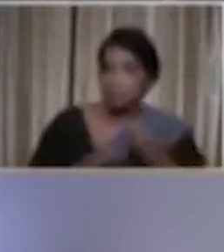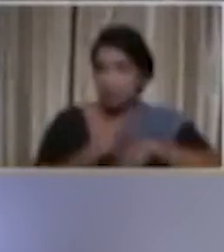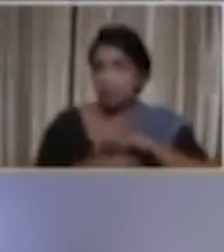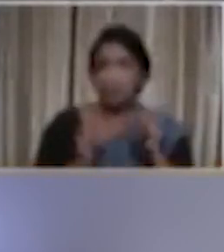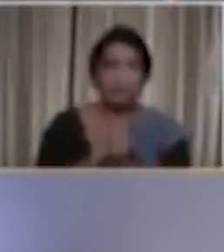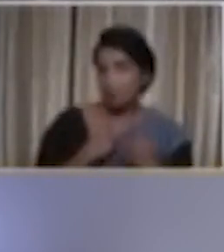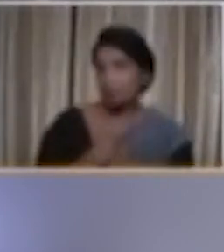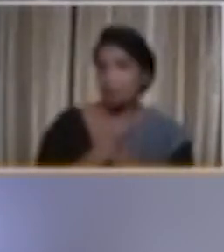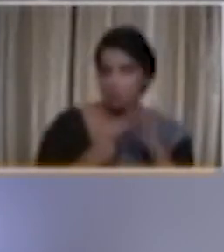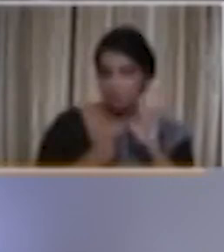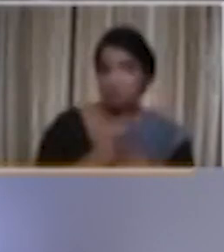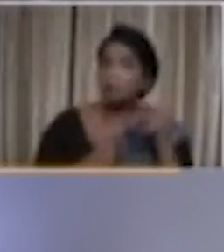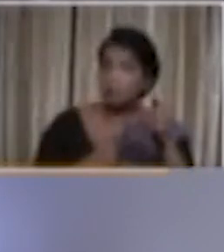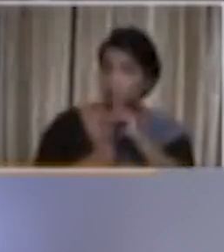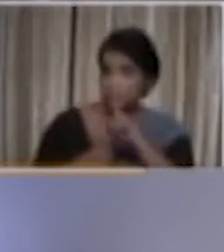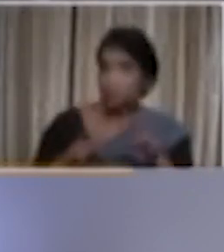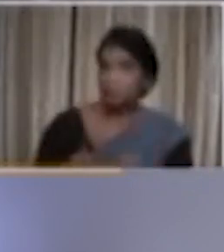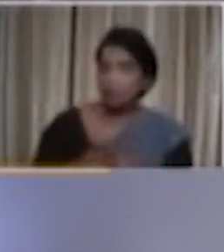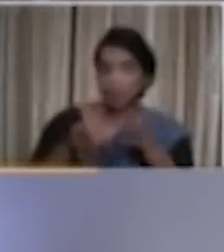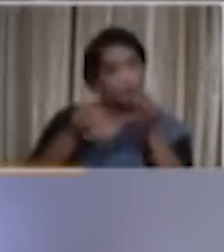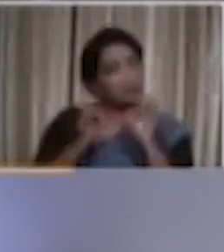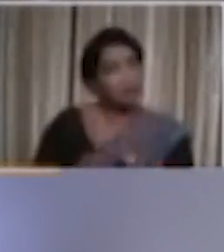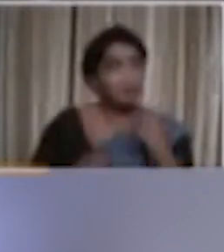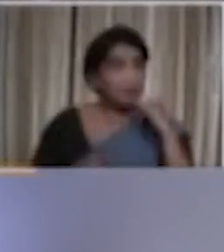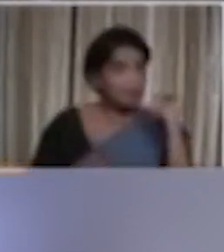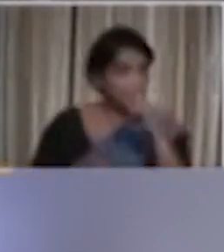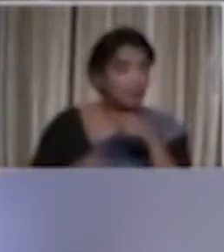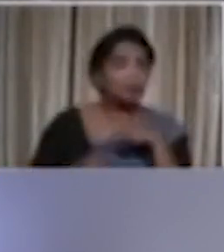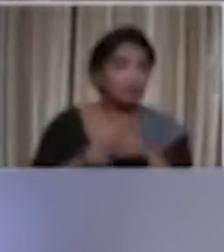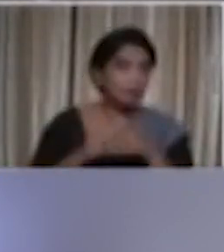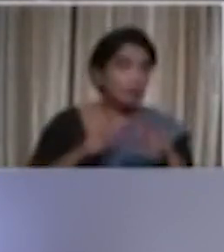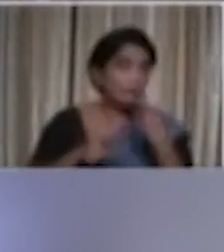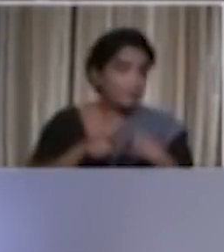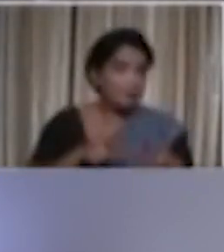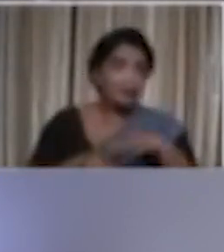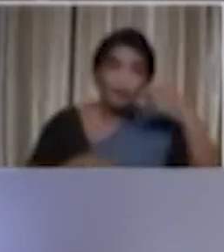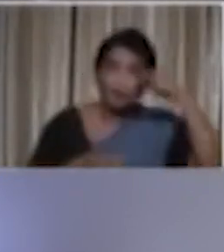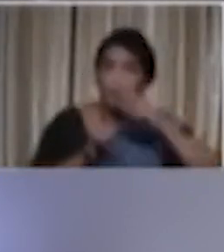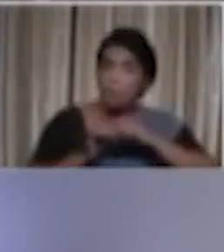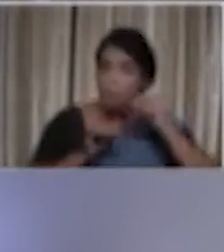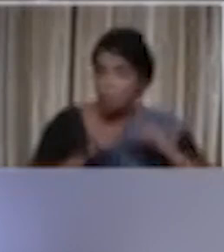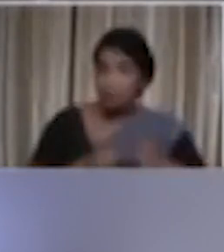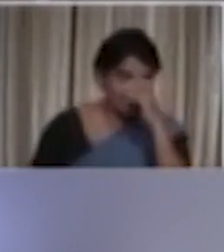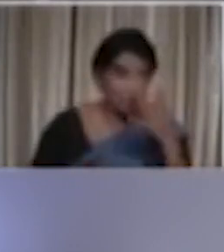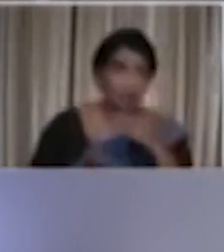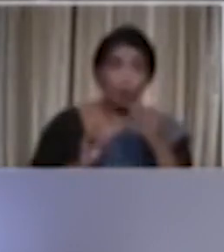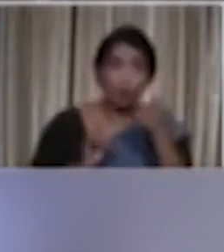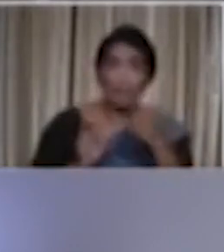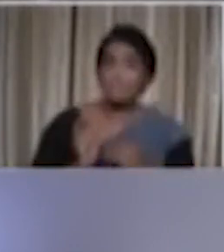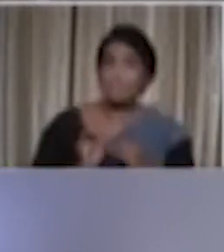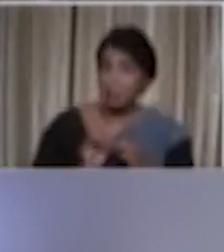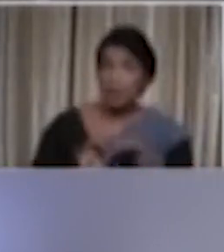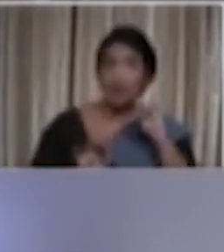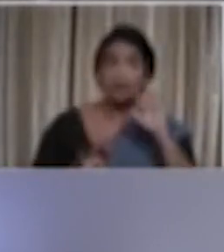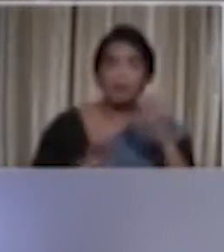කිරීමේ වැඩපිළිවෙලක් තියෙනවද? ඔබ කිව්ව ආකාර නිවැරදි. පළවෙනි කාර්තුවේ පමණක් විදුලි බල මණ්ඩලයේ පාඩුව රුපියල් බිලියන 65යි. අපි